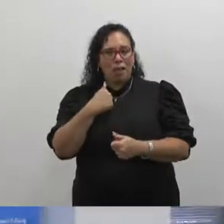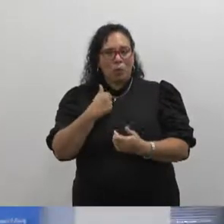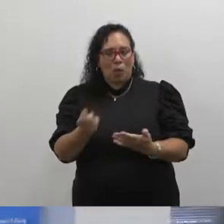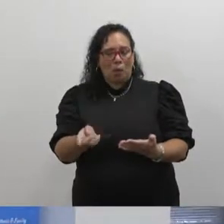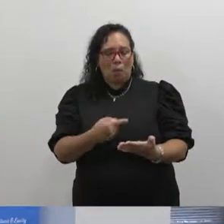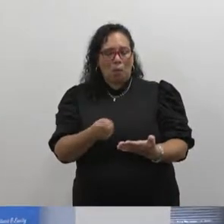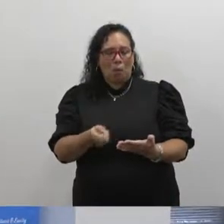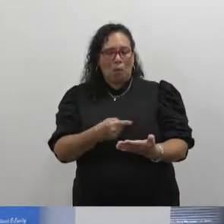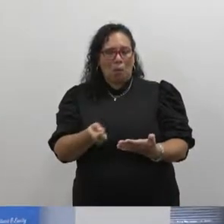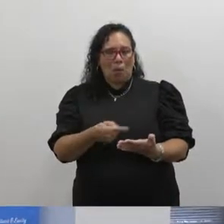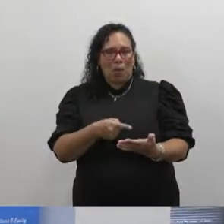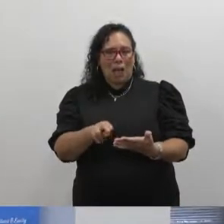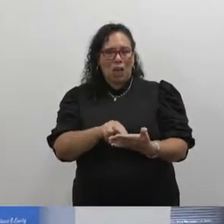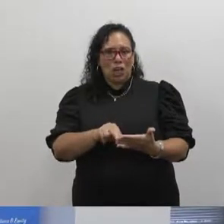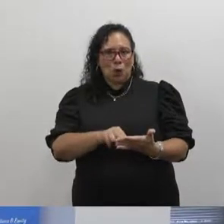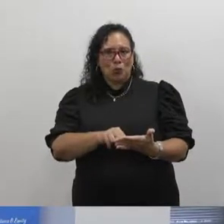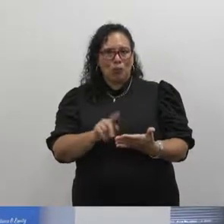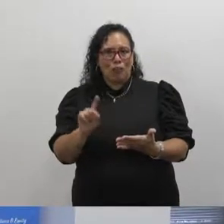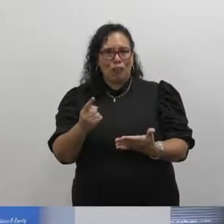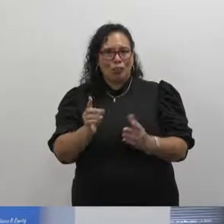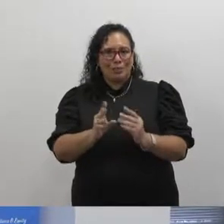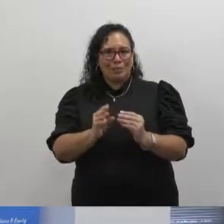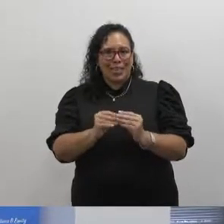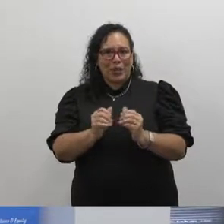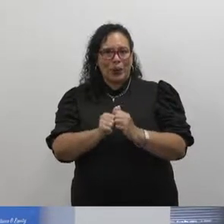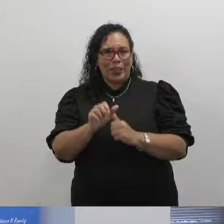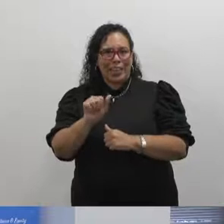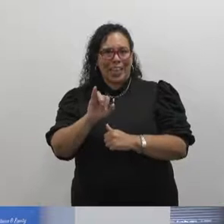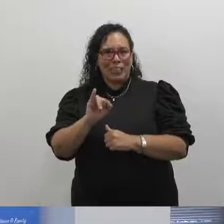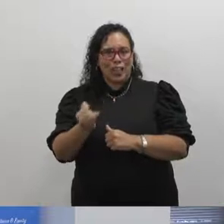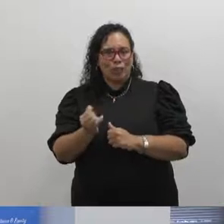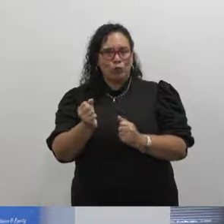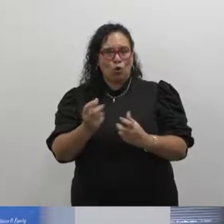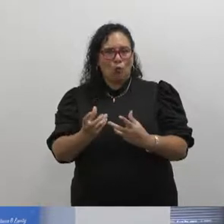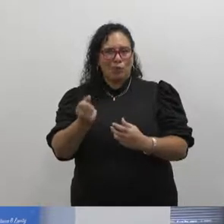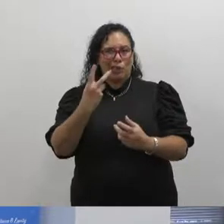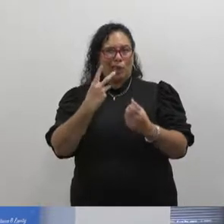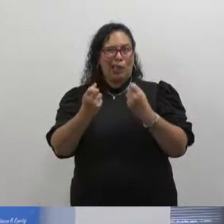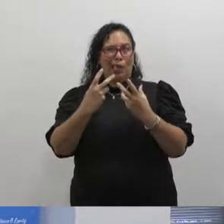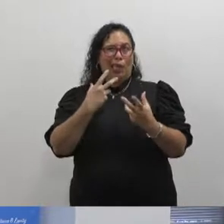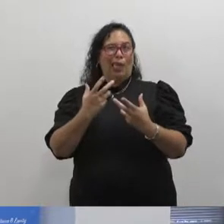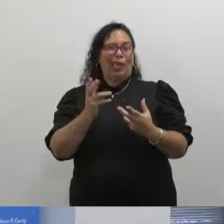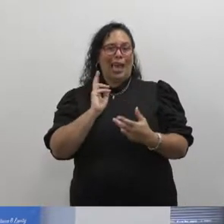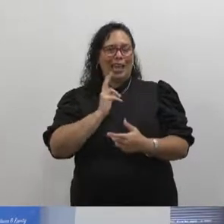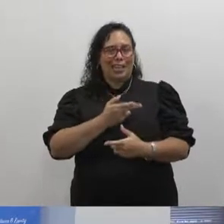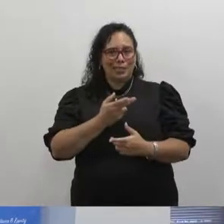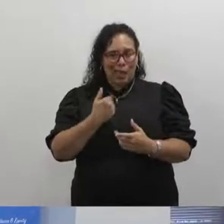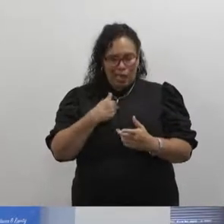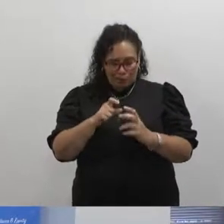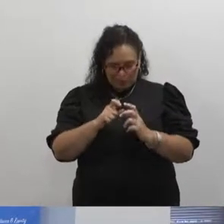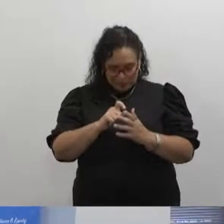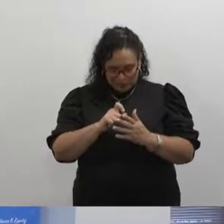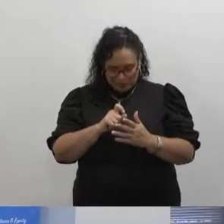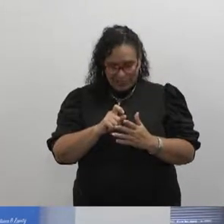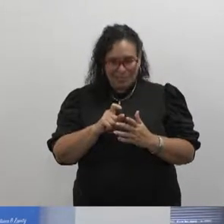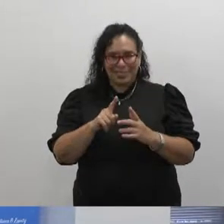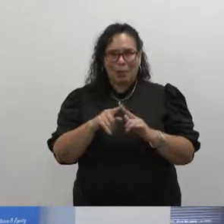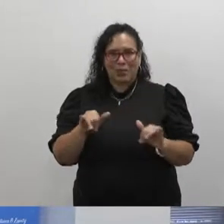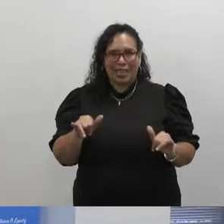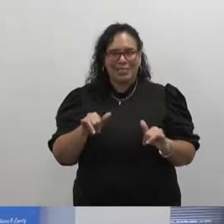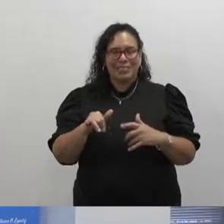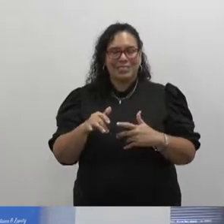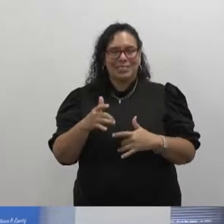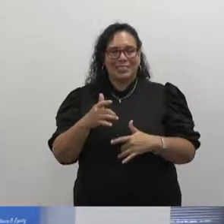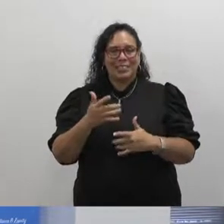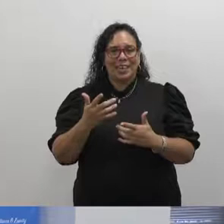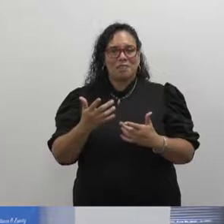sầm khăn đài để chỉ cứu thôi nhưng đau chập ở đom cho bố dương bạn dạy cho mùi ê chế hay khi bạn thơ bần đá ở